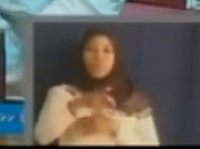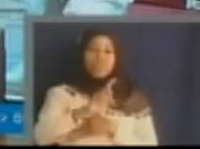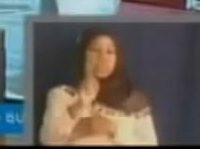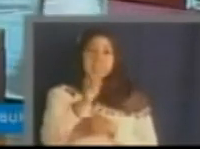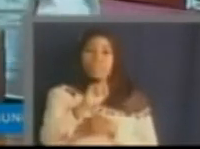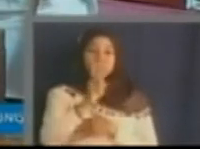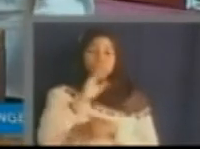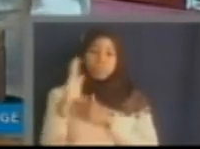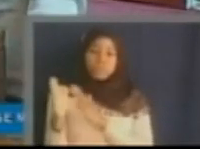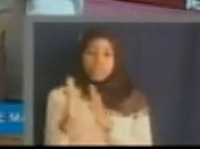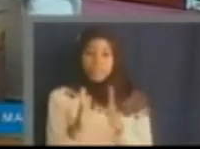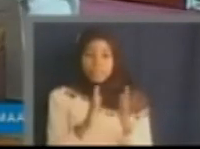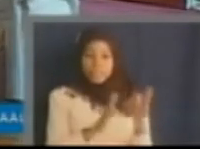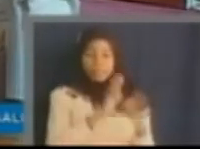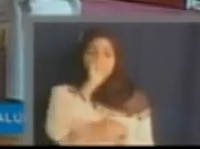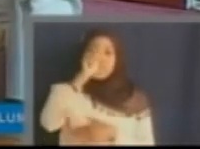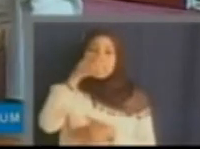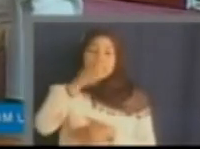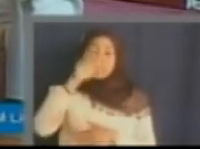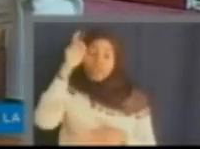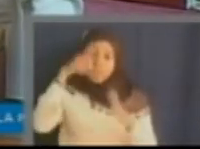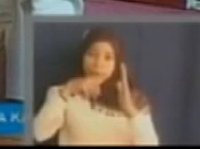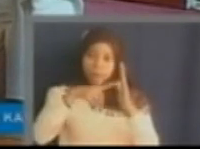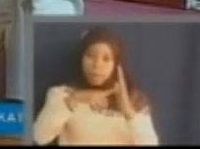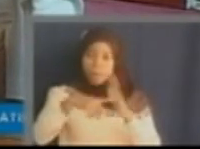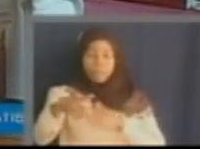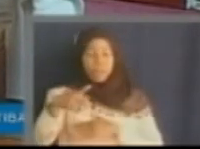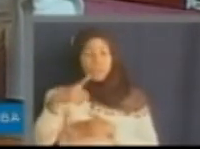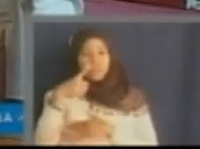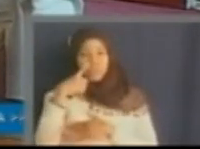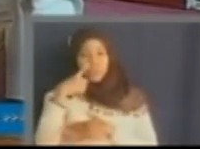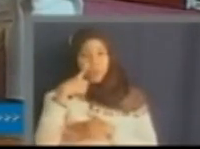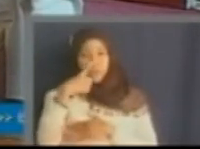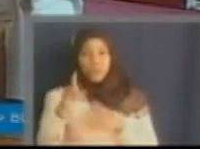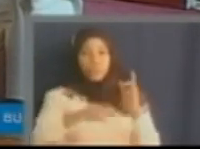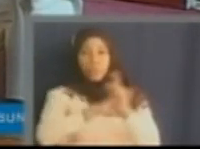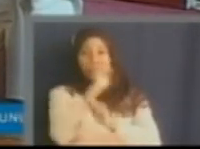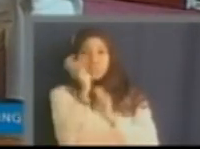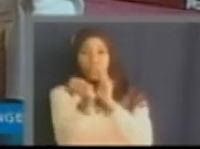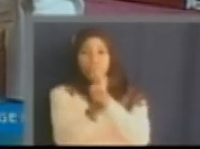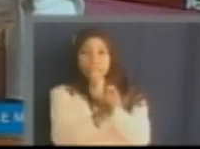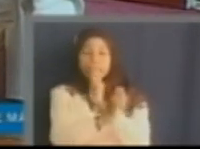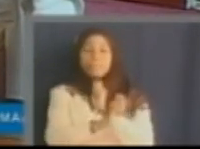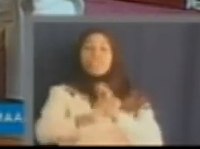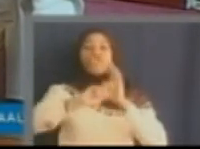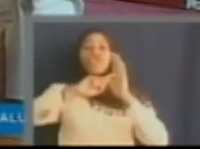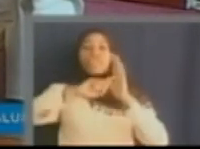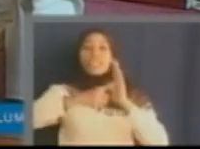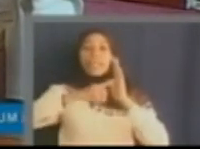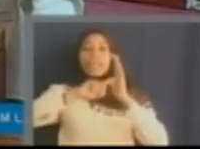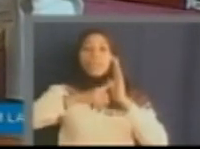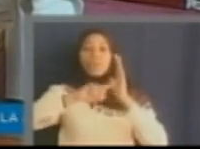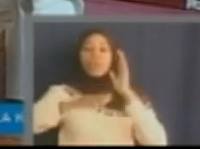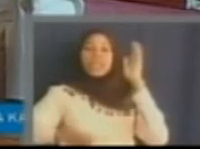hivyo ndiyo maana tukaona kwamba turekebishe kanuni ili ziweze